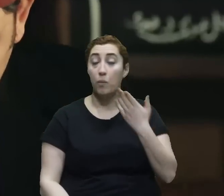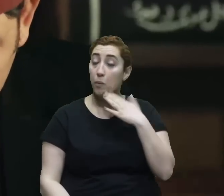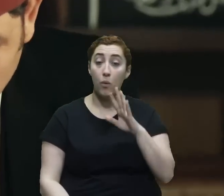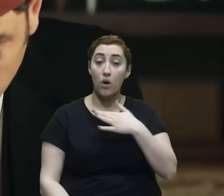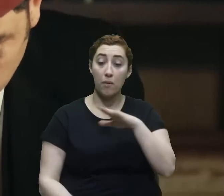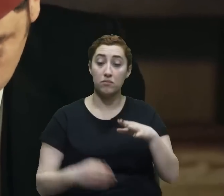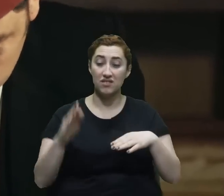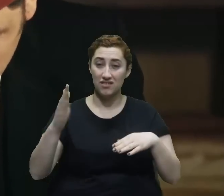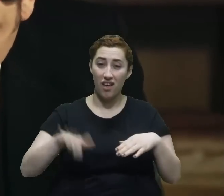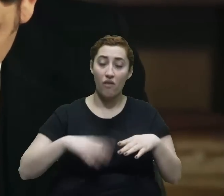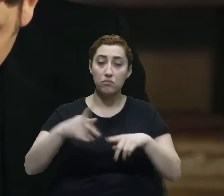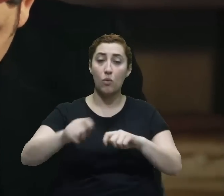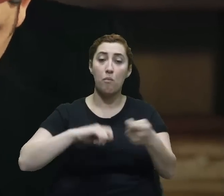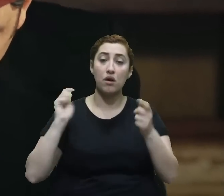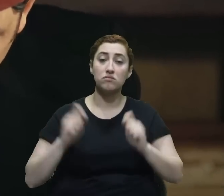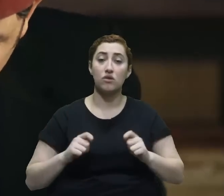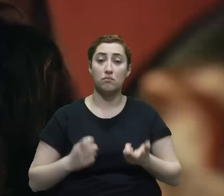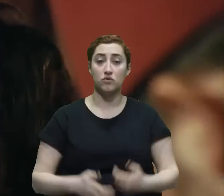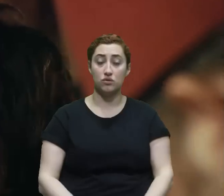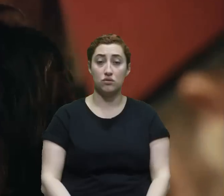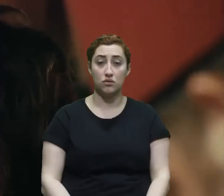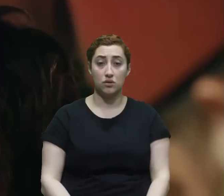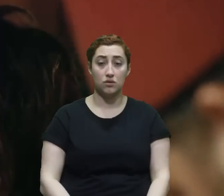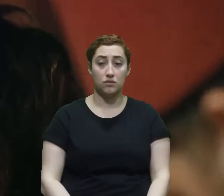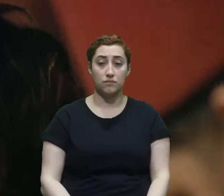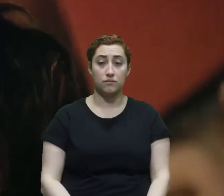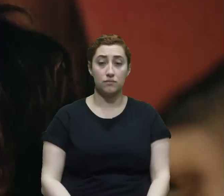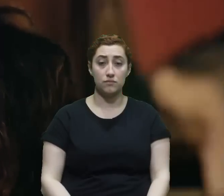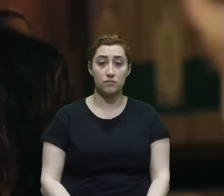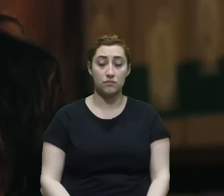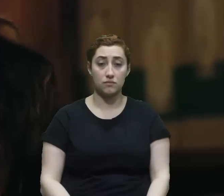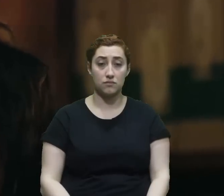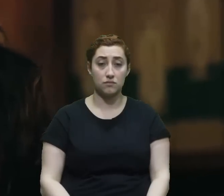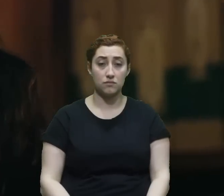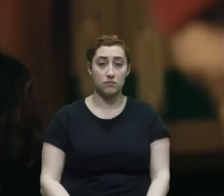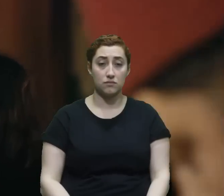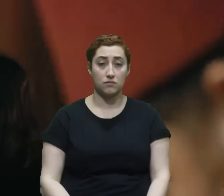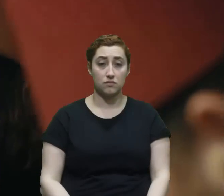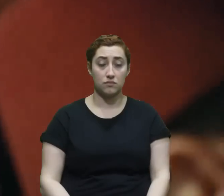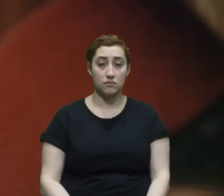Yok, bütün sayfa kopartılmış. Farah parmağını dudağında gezdirerek düşünüyor.